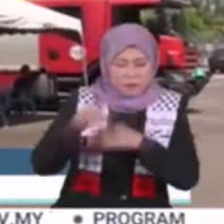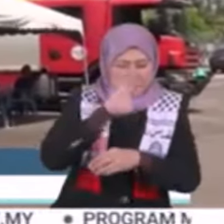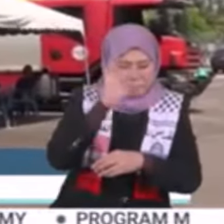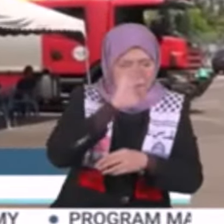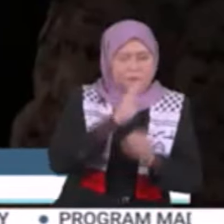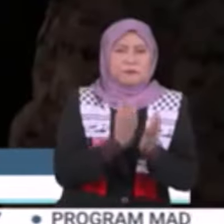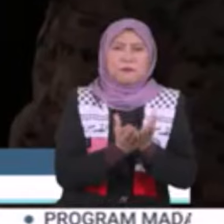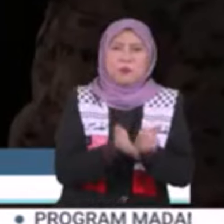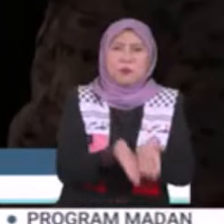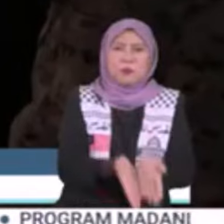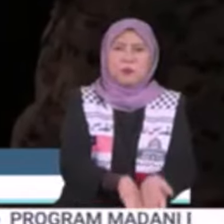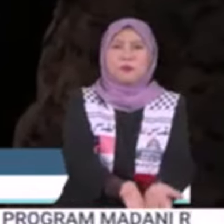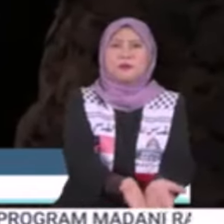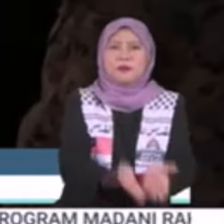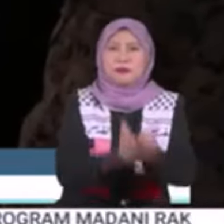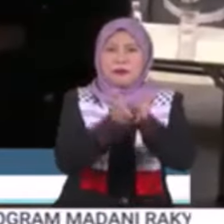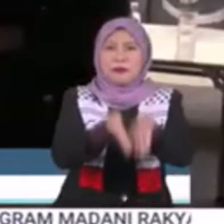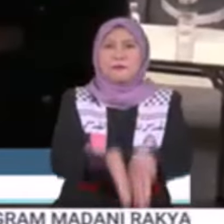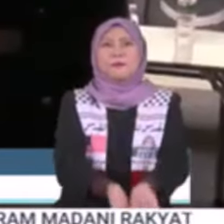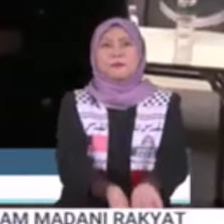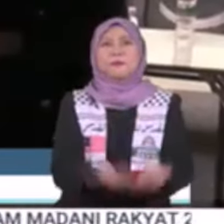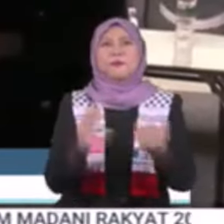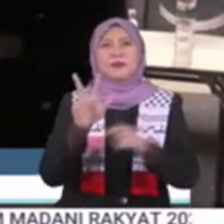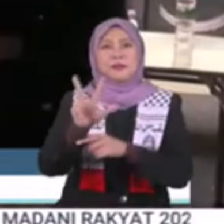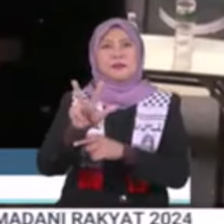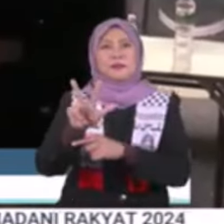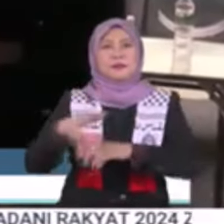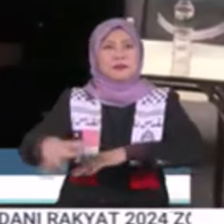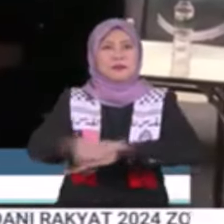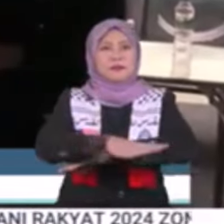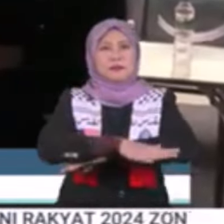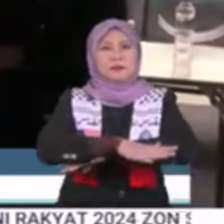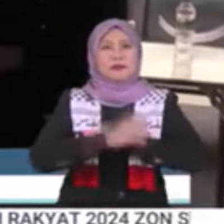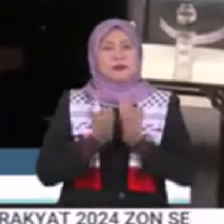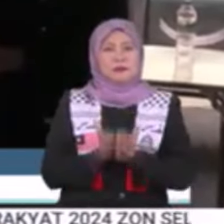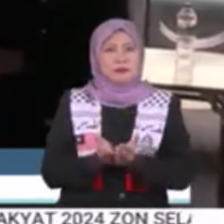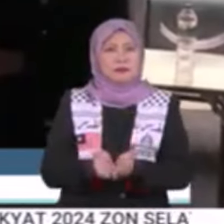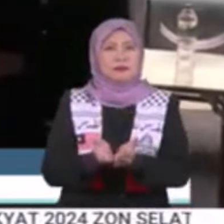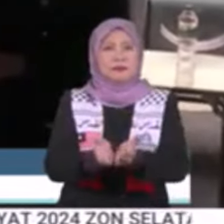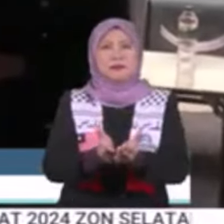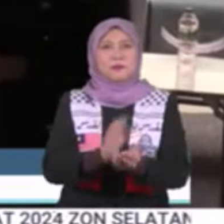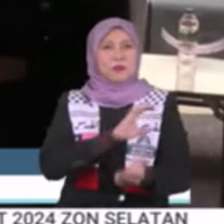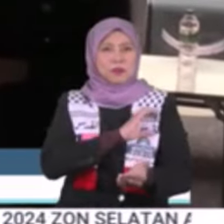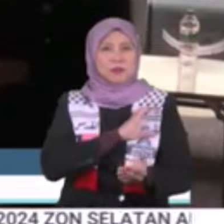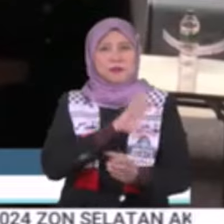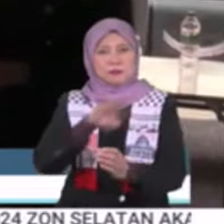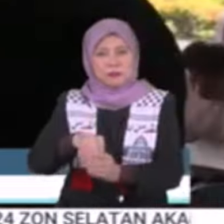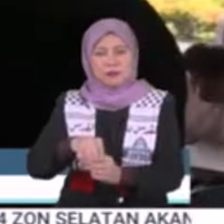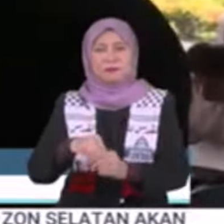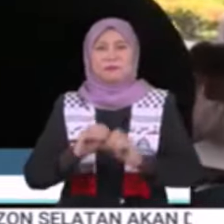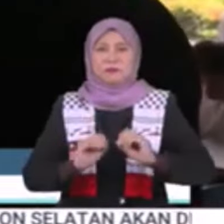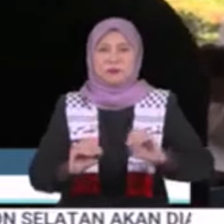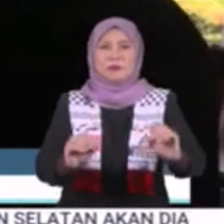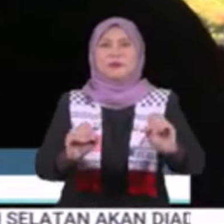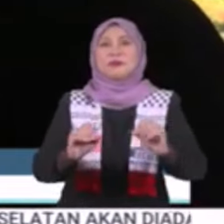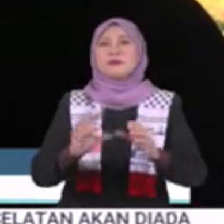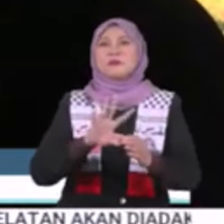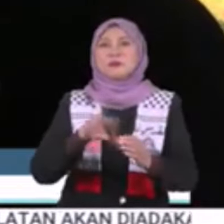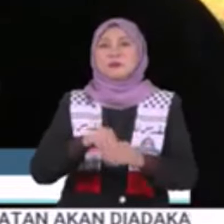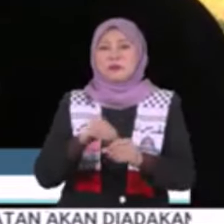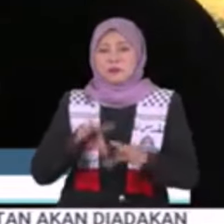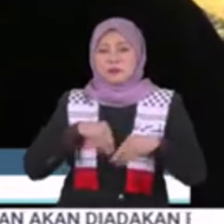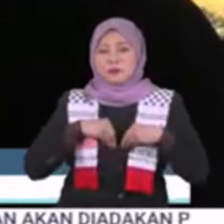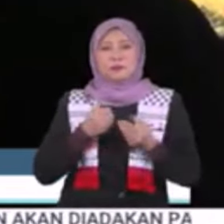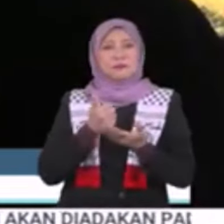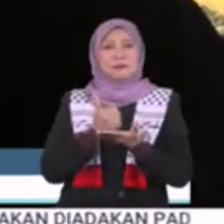karam. Tiga aset laut milik Maritim Malaysia, PDRM dan TLDM terlibat dalam operasi hari ini selain turut